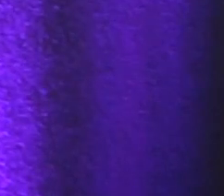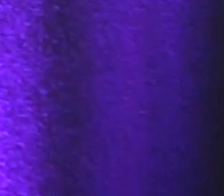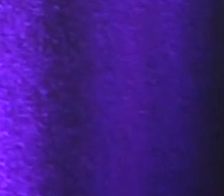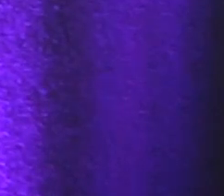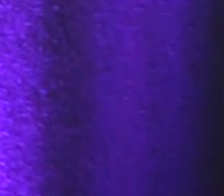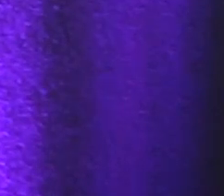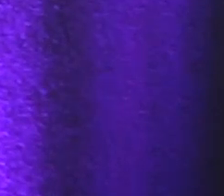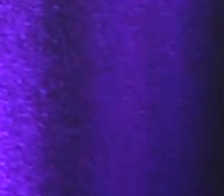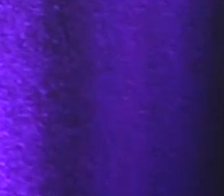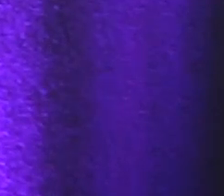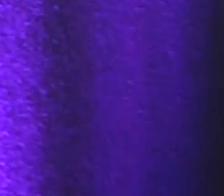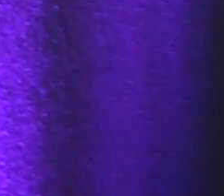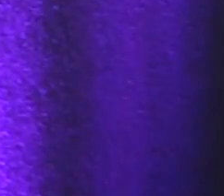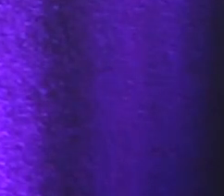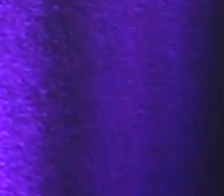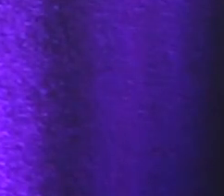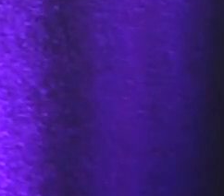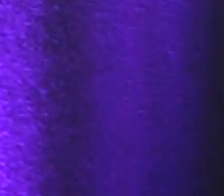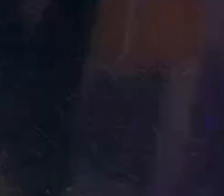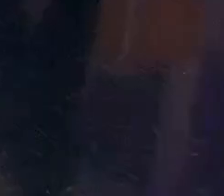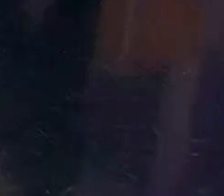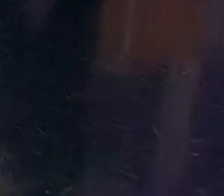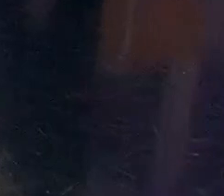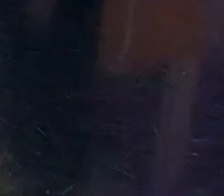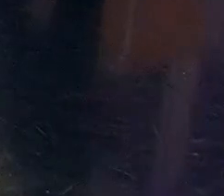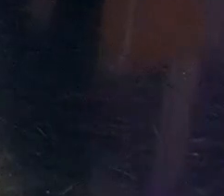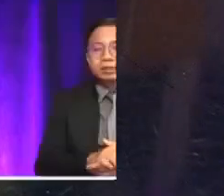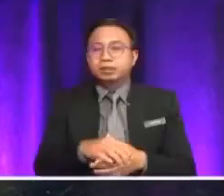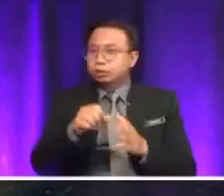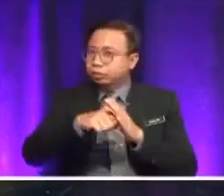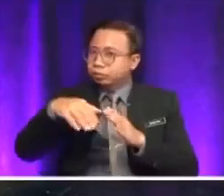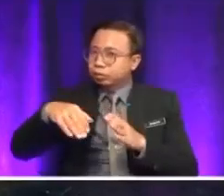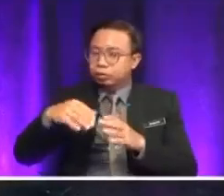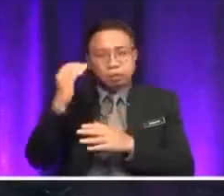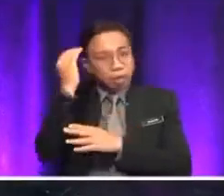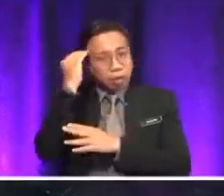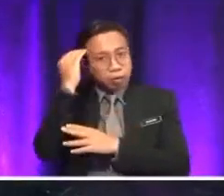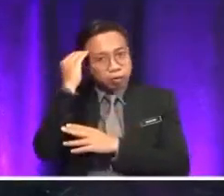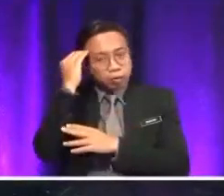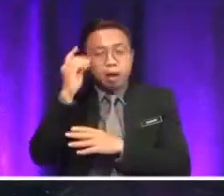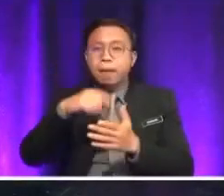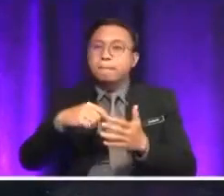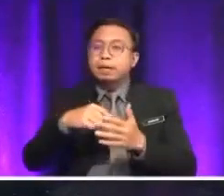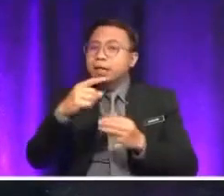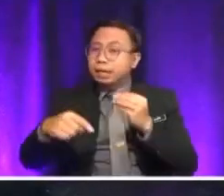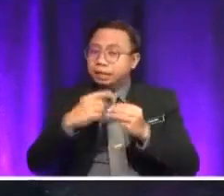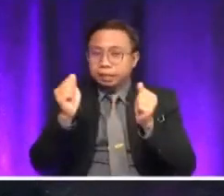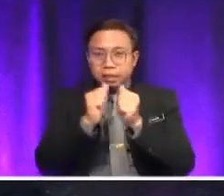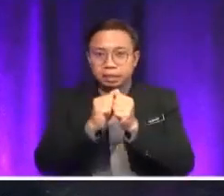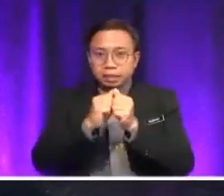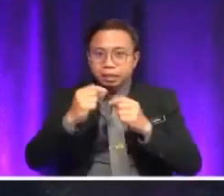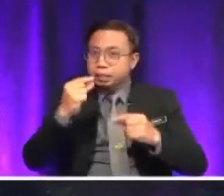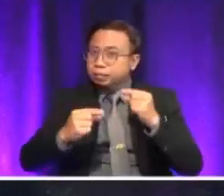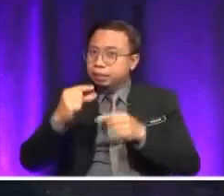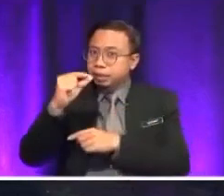juru bahasa isyarat kita. Baik, Cikgu Jafri, ha, sebelum kita nak tahu apa sebenarnya kaitan dengan gimmick tadi,